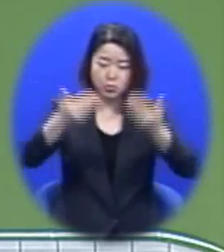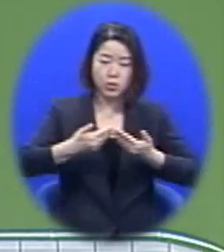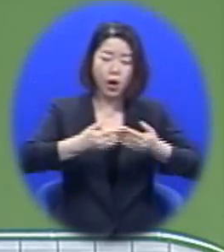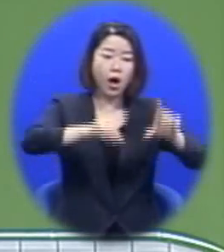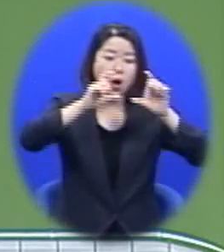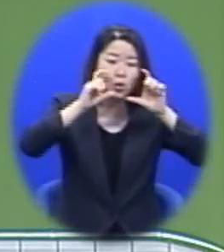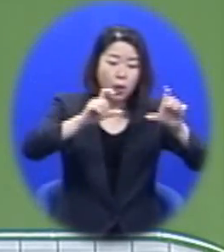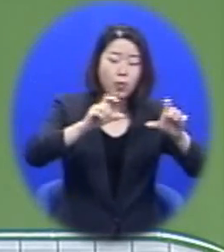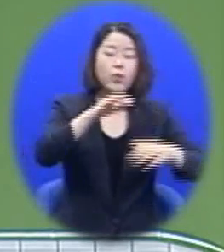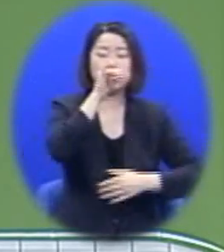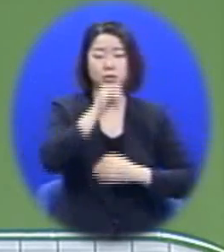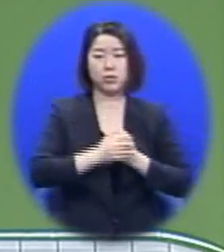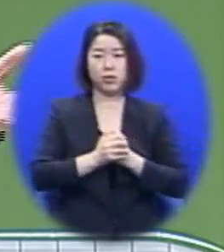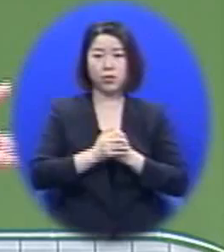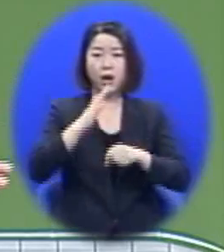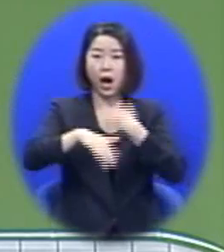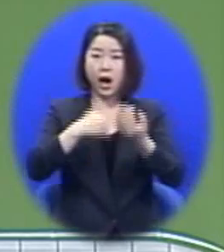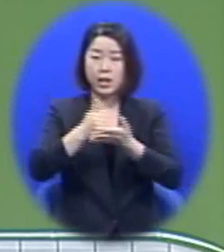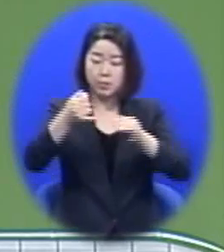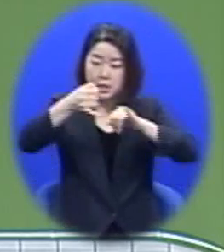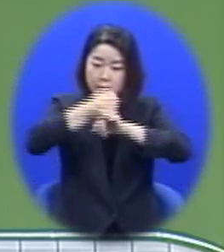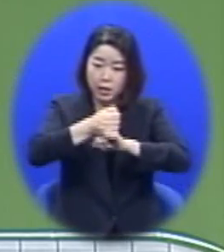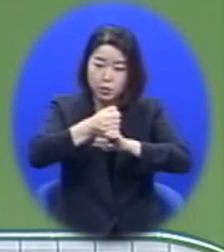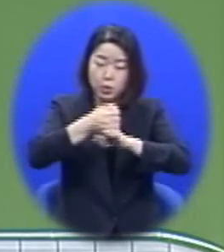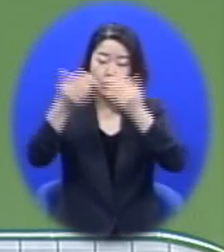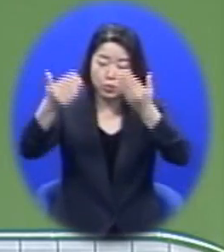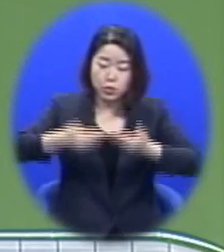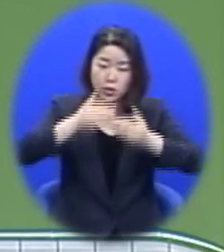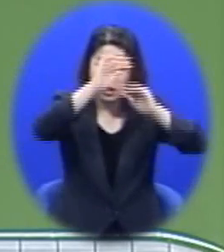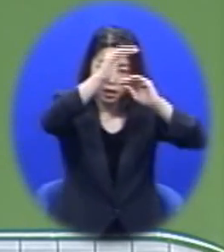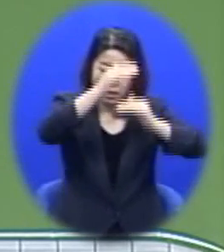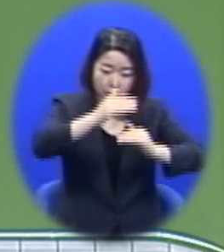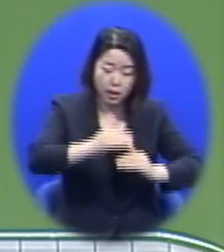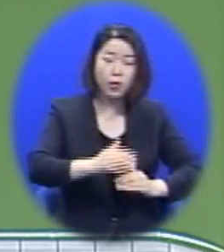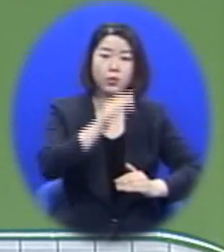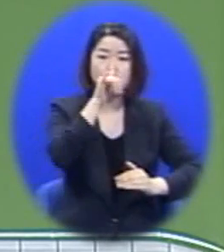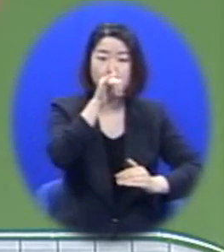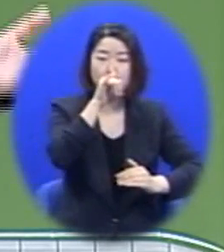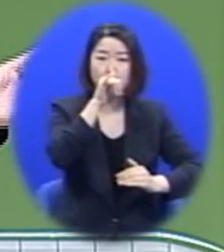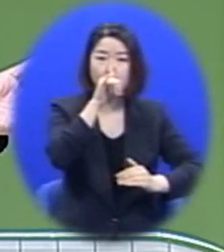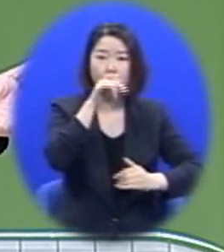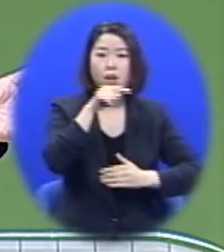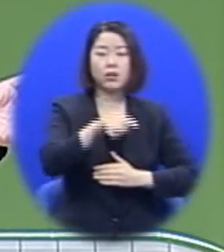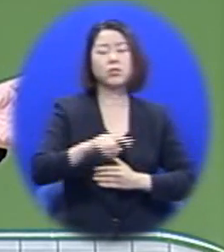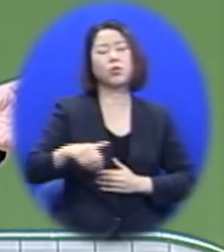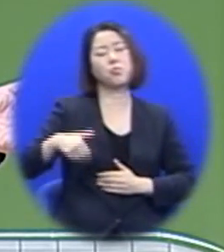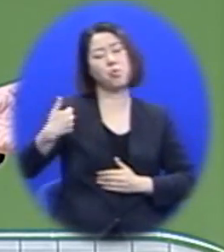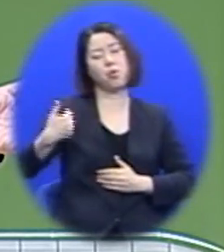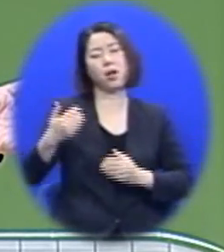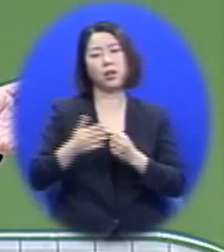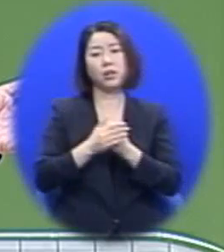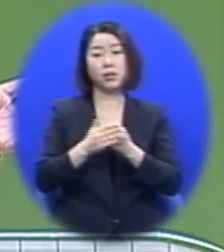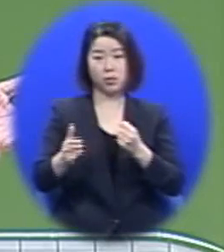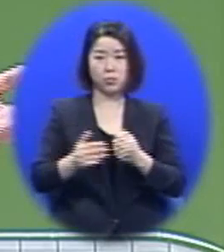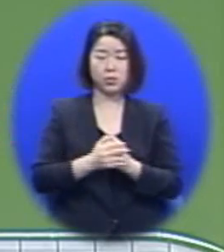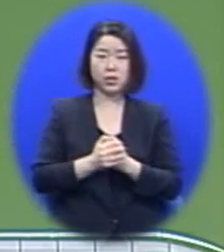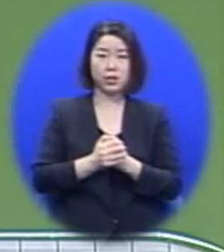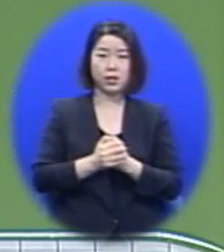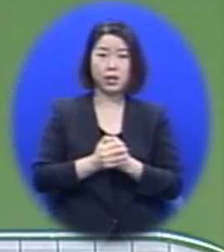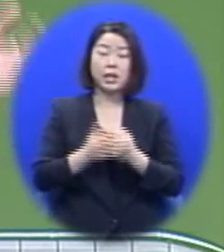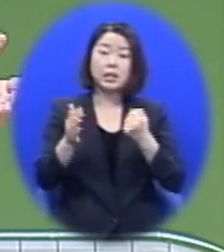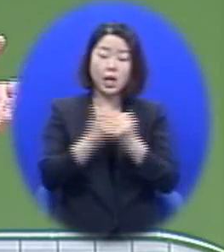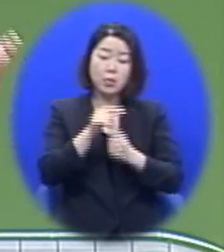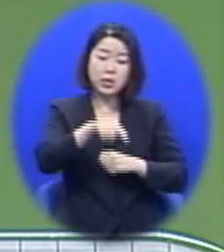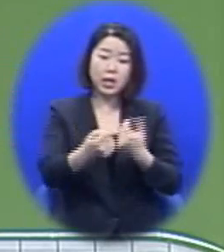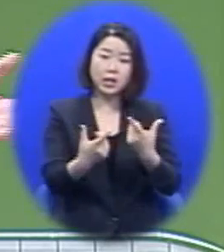경고하셨어요. 하나님이 다 약속하셨던 내용이었어요. 그걸 몰랐으니까. 그러니까